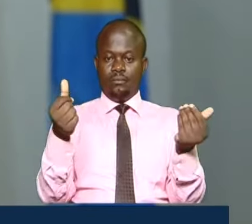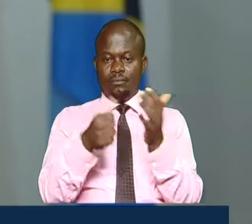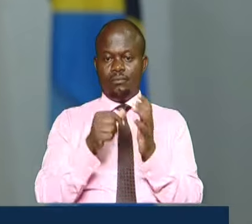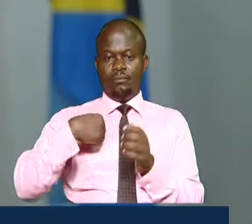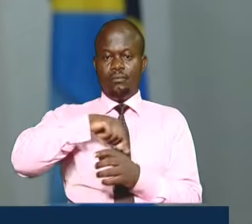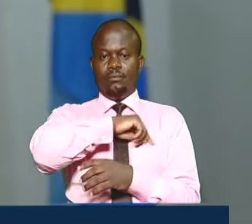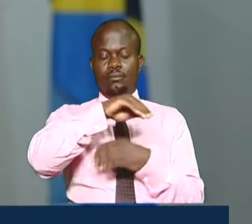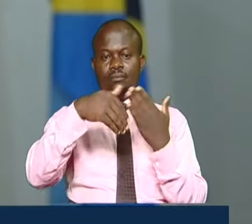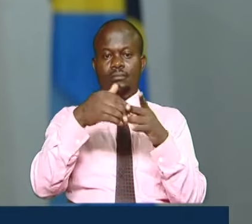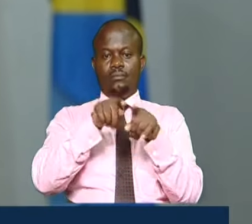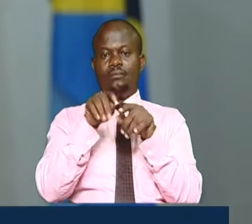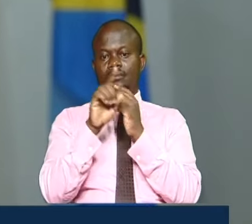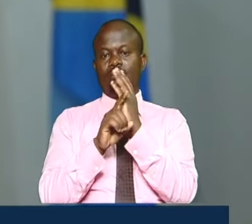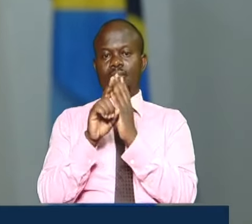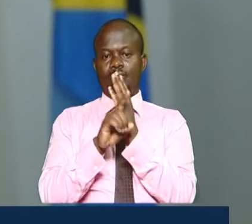byacu bwite nk'akarere.